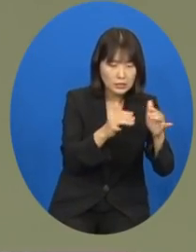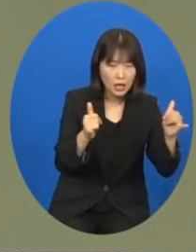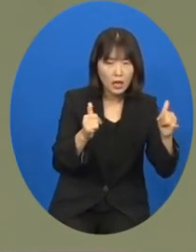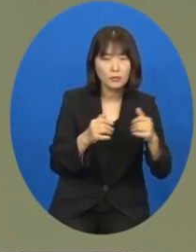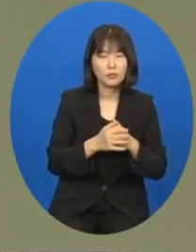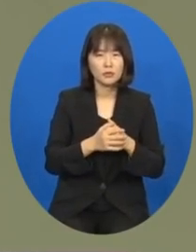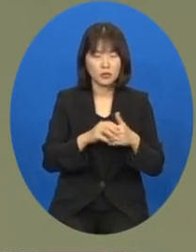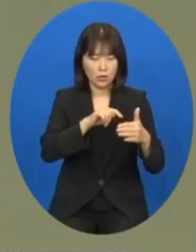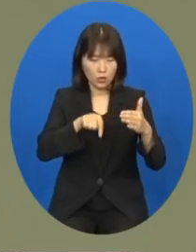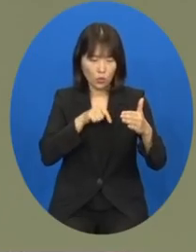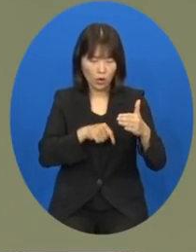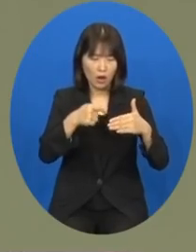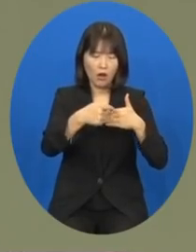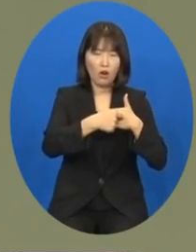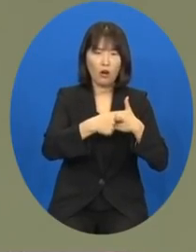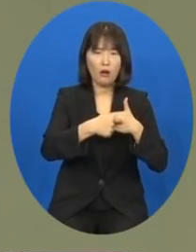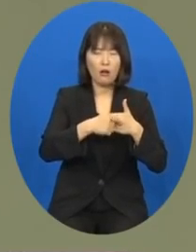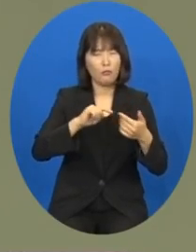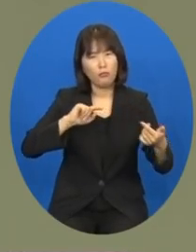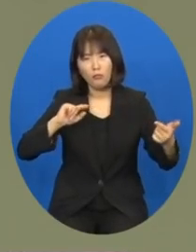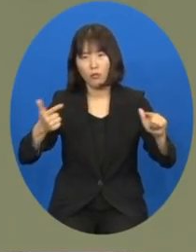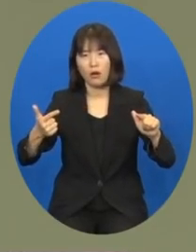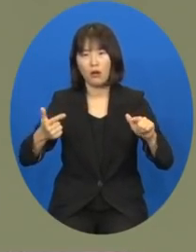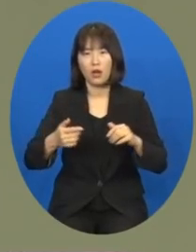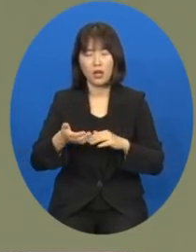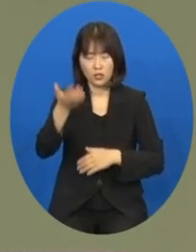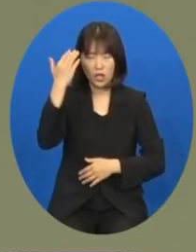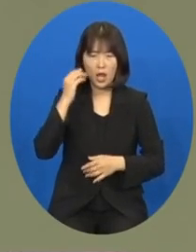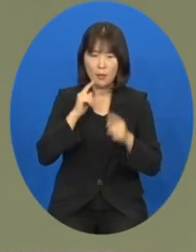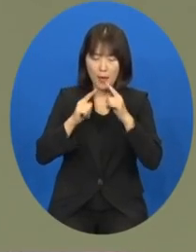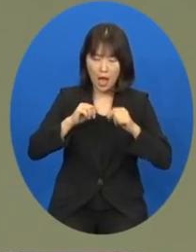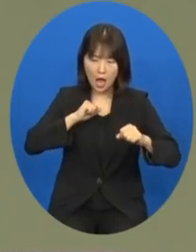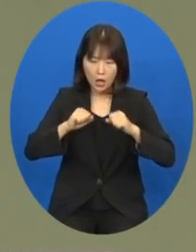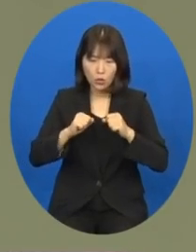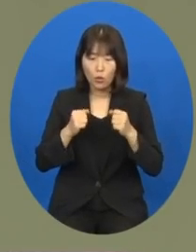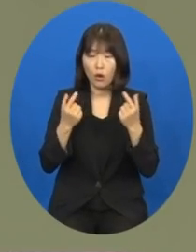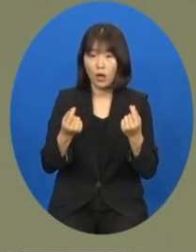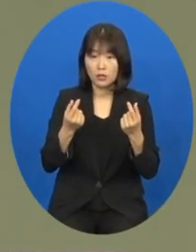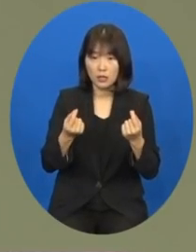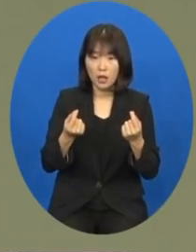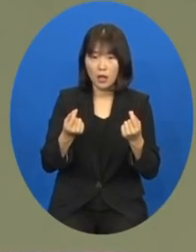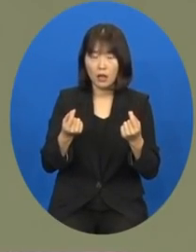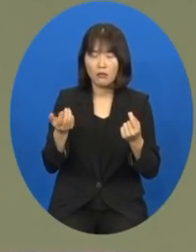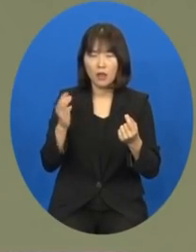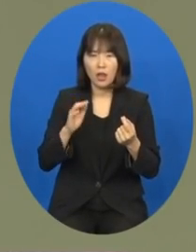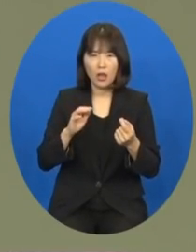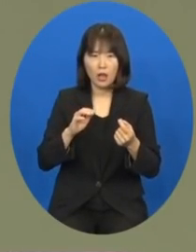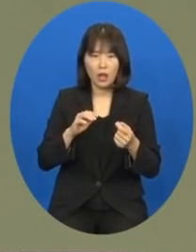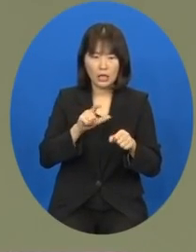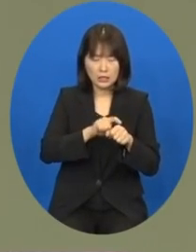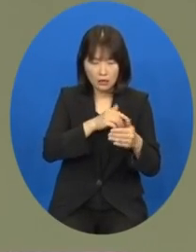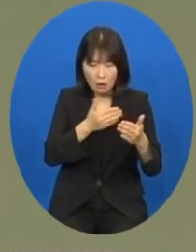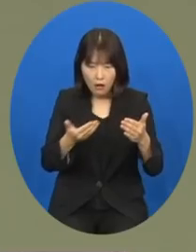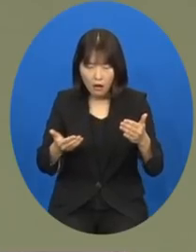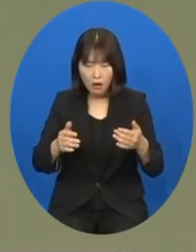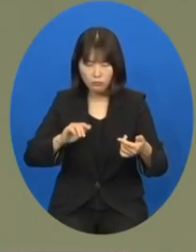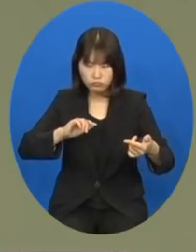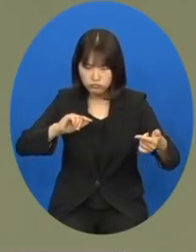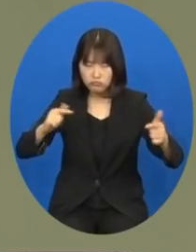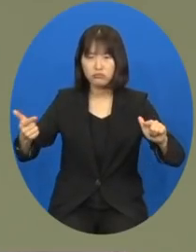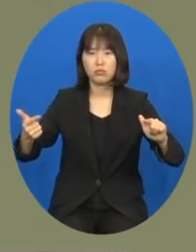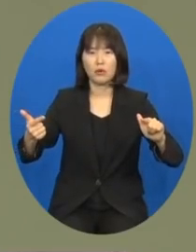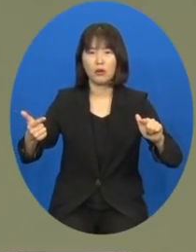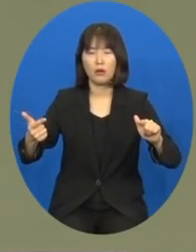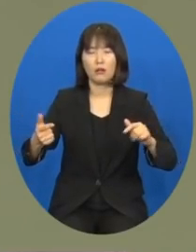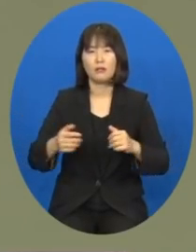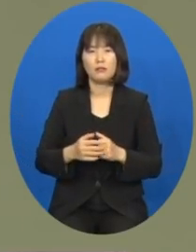속이 달라지기 시작합니다 옛날에는 말 관계 같았는데 가면 갈수록 이것이 벌어지기 시작하는 거에요 그래서 위선적으로